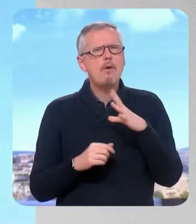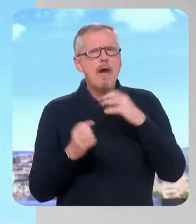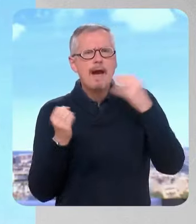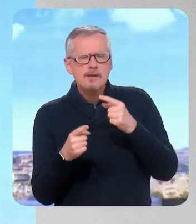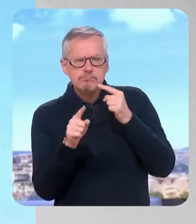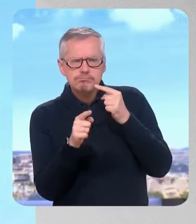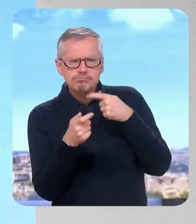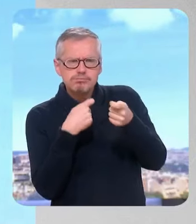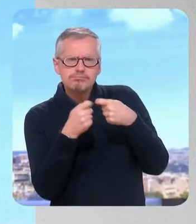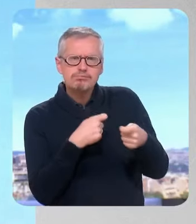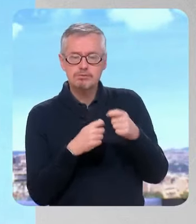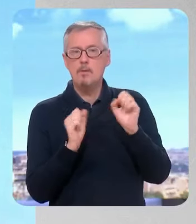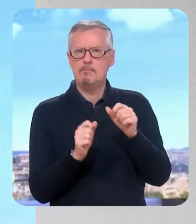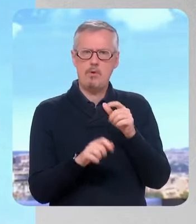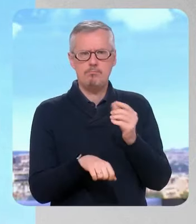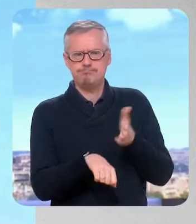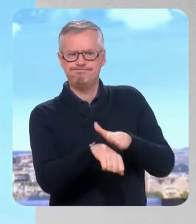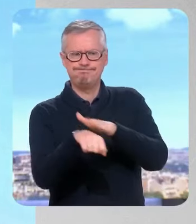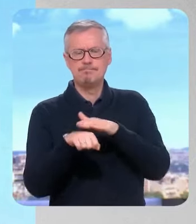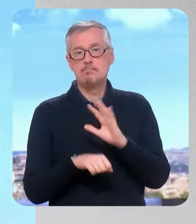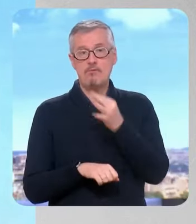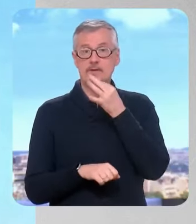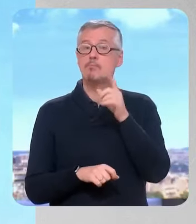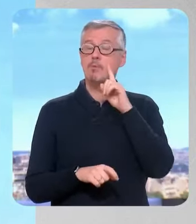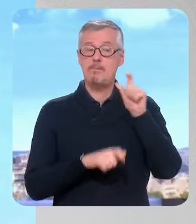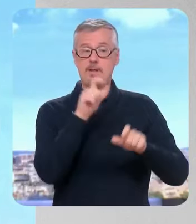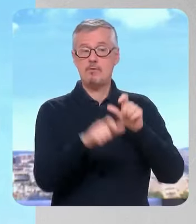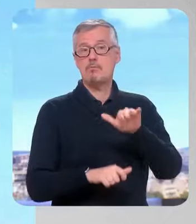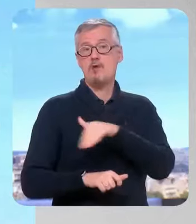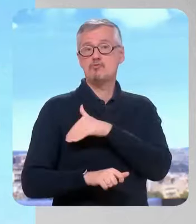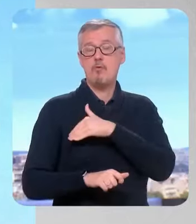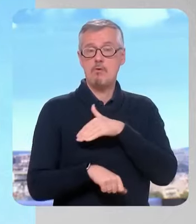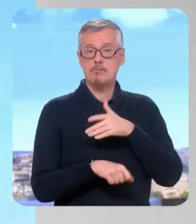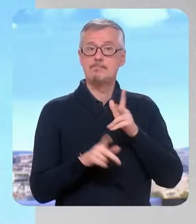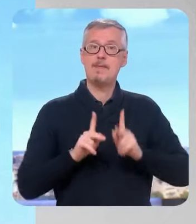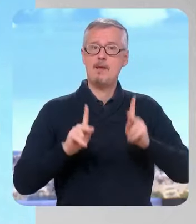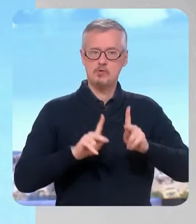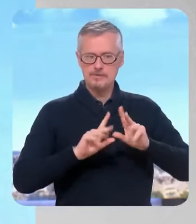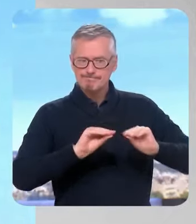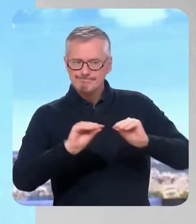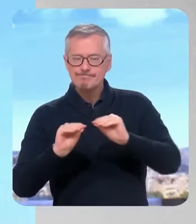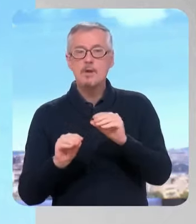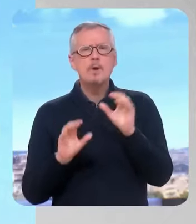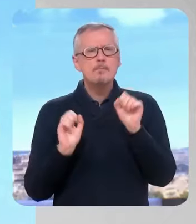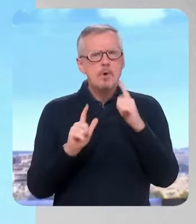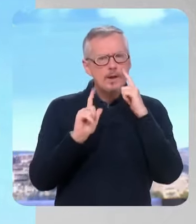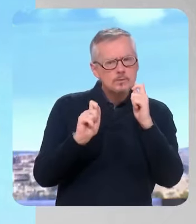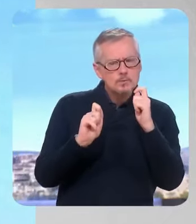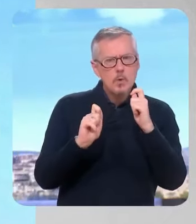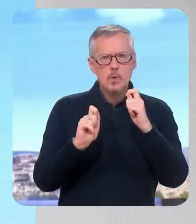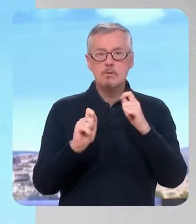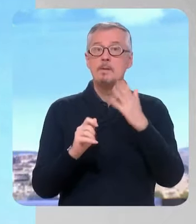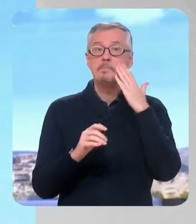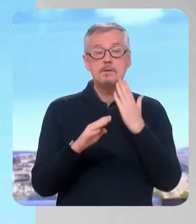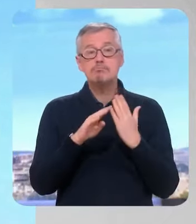une occasion, c'est ce qu'on va faire ce matin, de montrer ce qu'est la pédagogie des agents. Parfois, ce ne pas des choses qui sont très graves d'un point de vue.'est simplement une petite vigilance. Après, quand il y a des